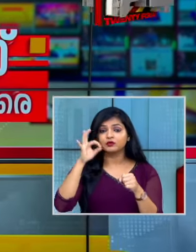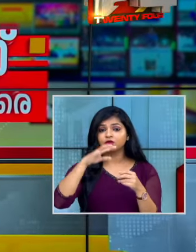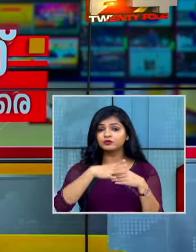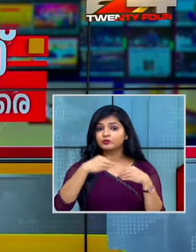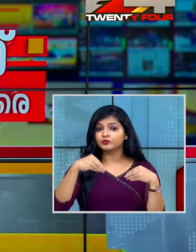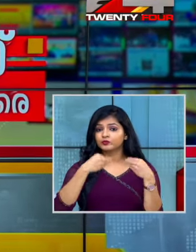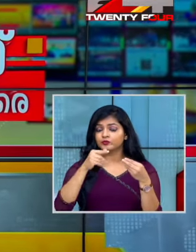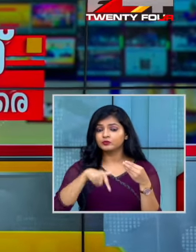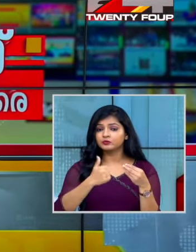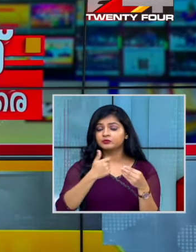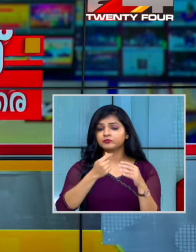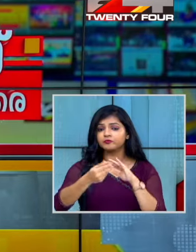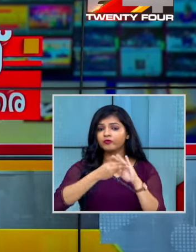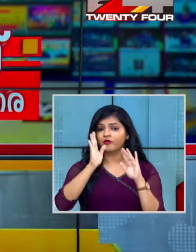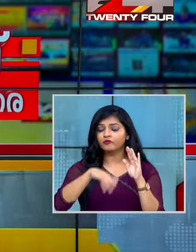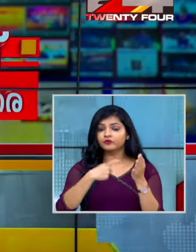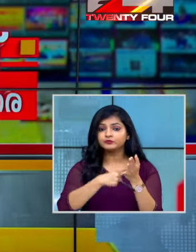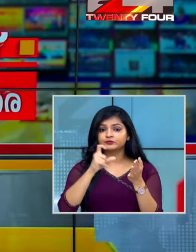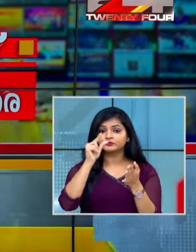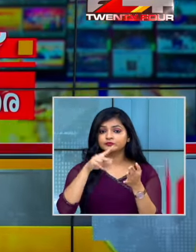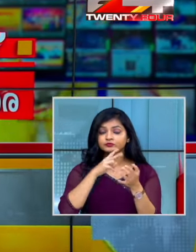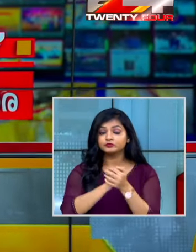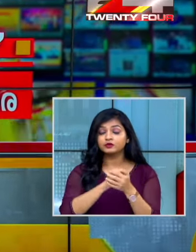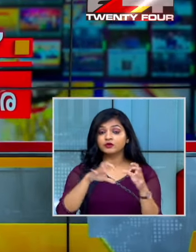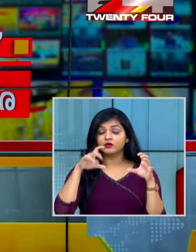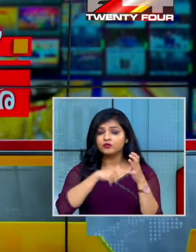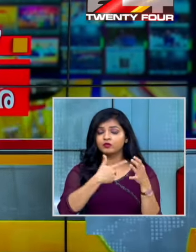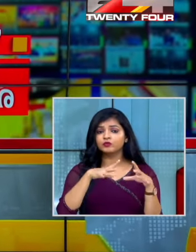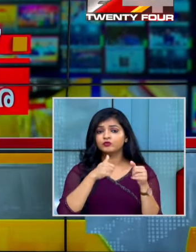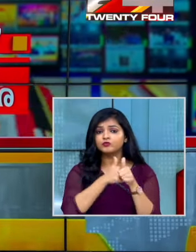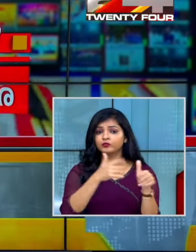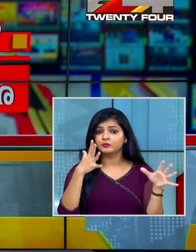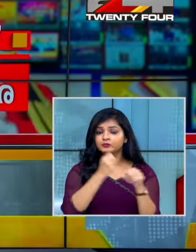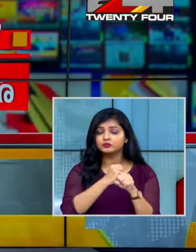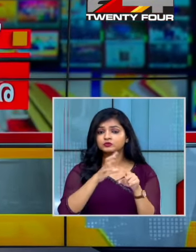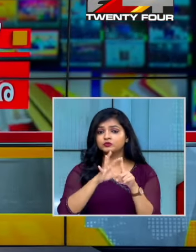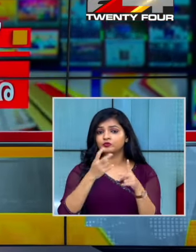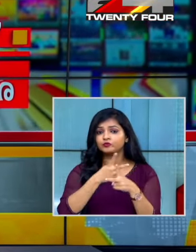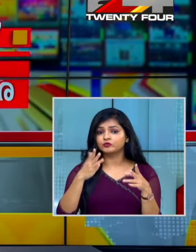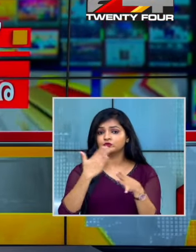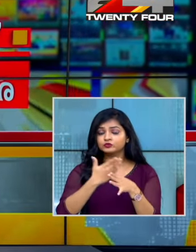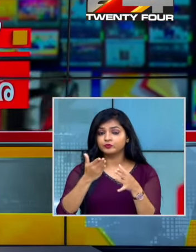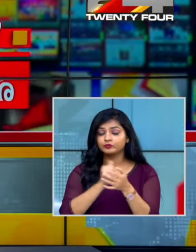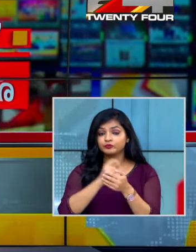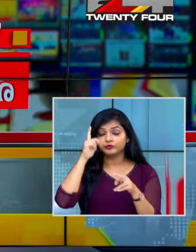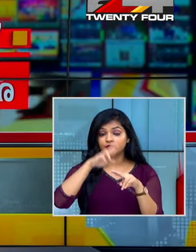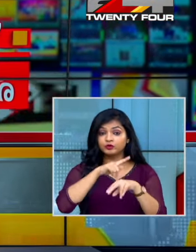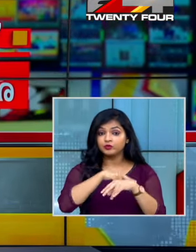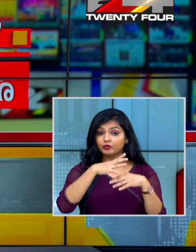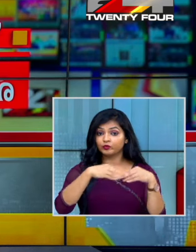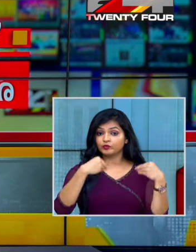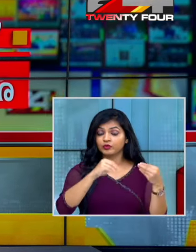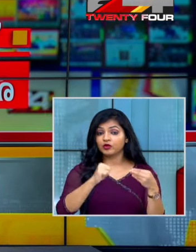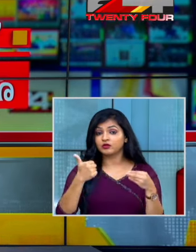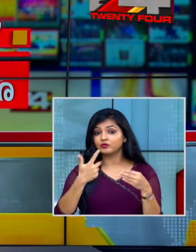അഴിമതിയാണെന്ന് രമേശ് ചെന്നിത്തല. കരാറുകളെല്ലാം ലംഘിച്ചാണ് കമ്പനിയുടെ പ്രവർത്തനം. കരാർ നീട്ടി നൽകിയാൽ മറ്റ് ചെറുകിട പദ്ധതികളുടെയും കരാർ നീട്ടേണ്ടി വരും.